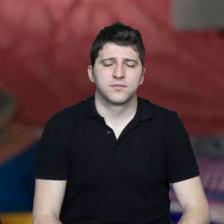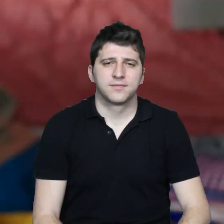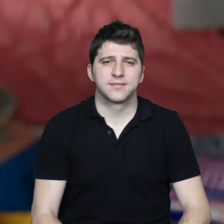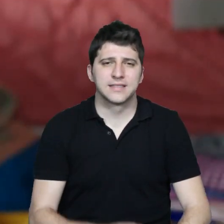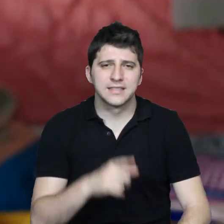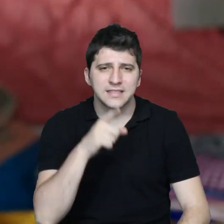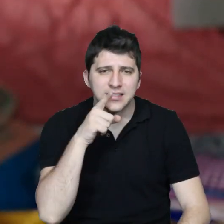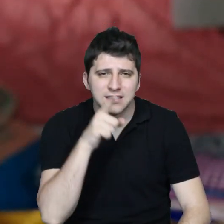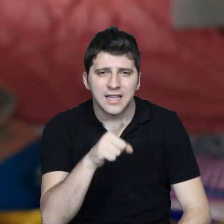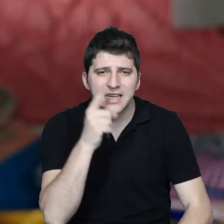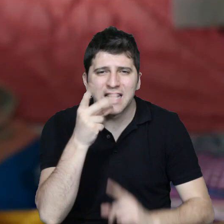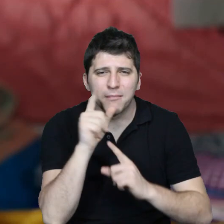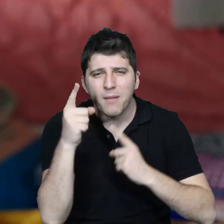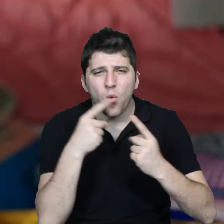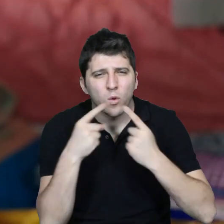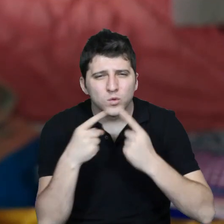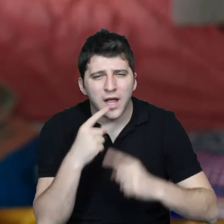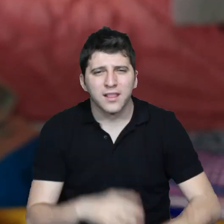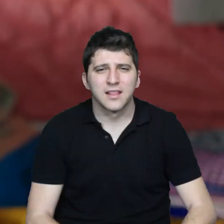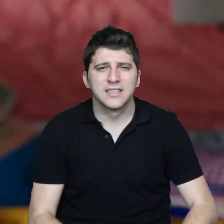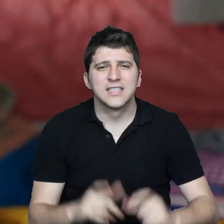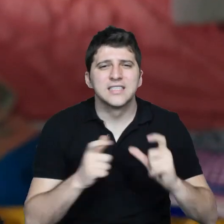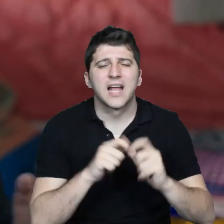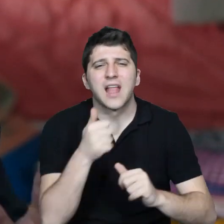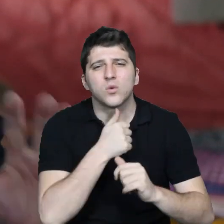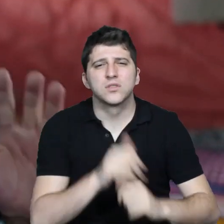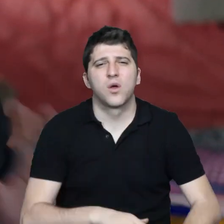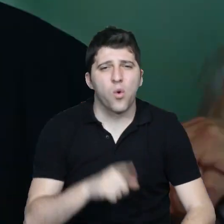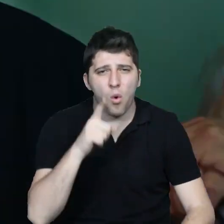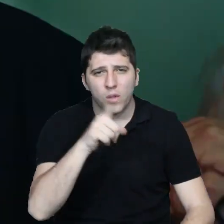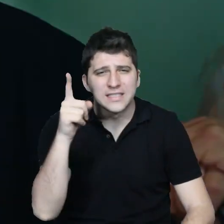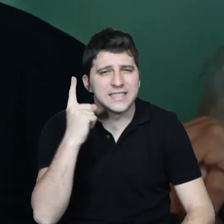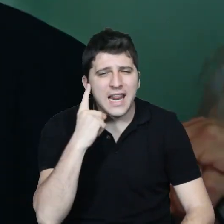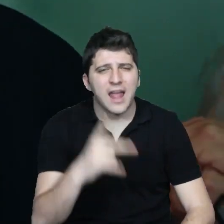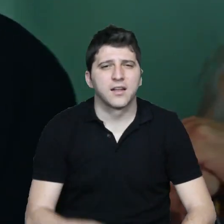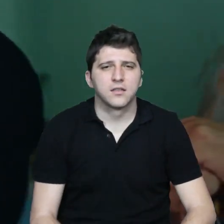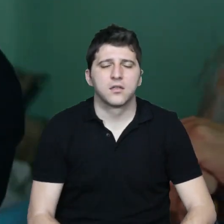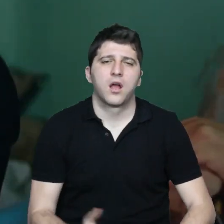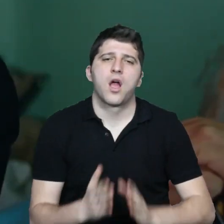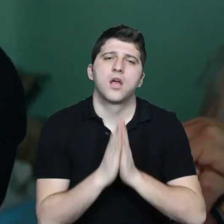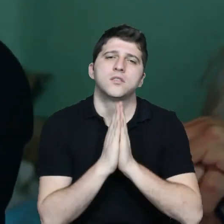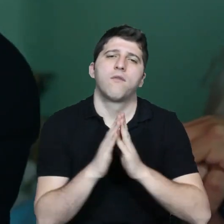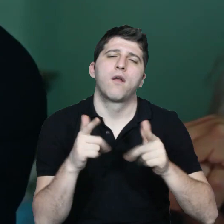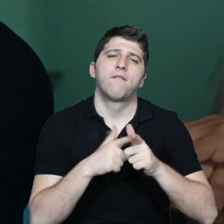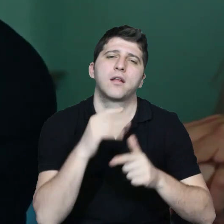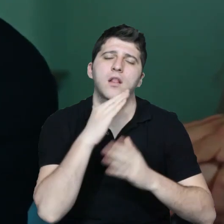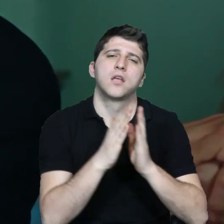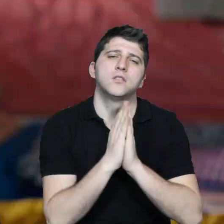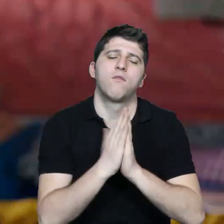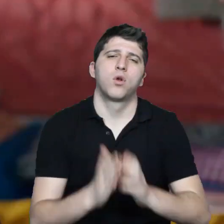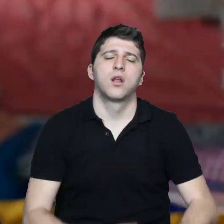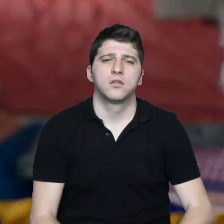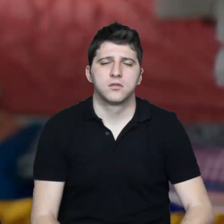sen bir İbrahim'le konuşsan Settar Usta, o seni dinler. Estağfurullah Faik dede,